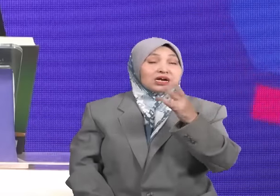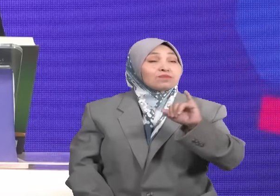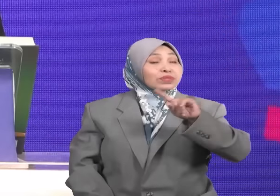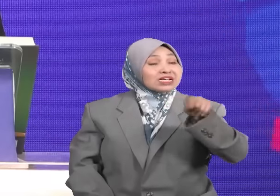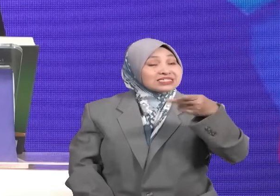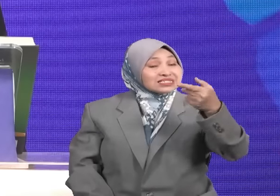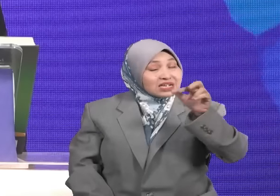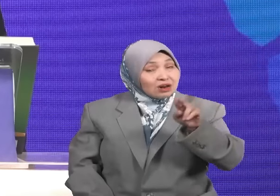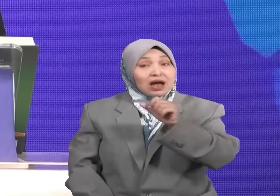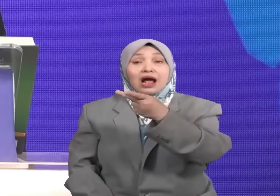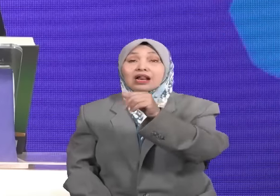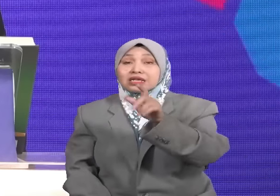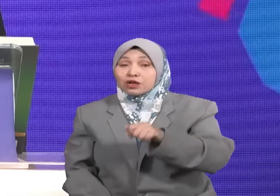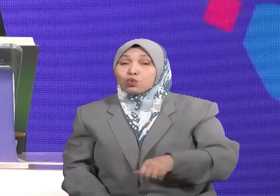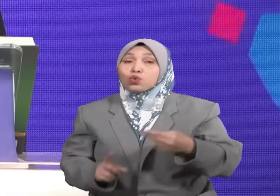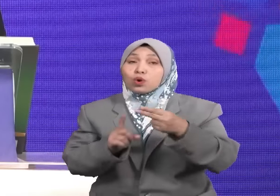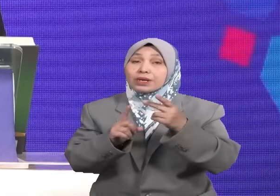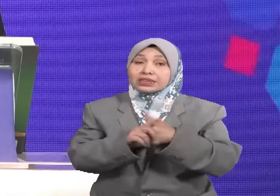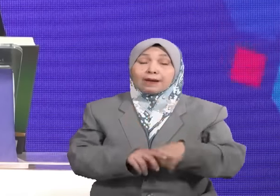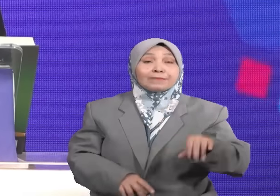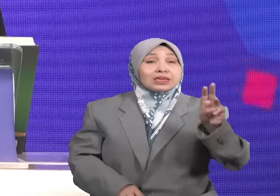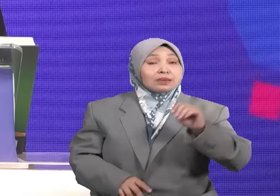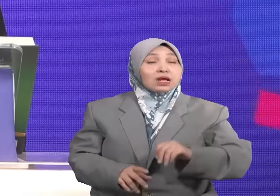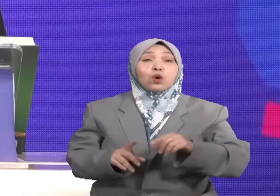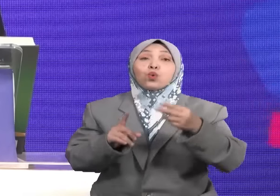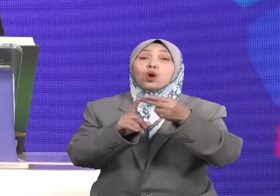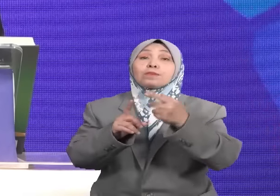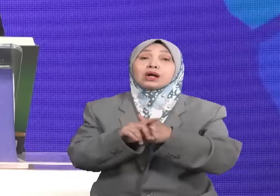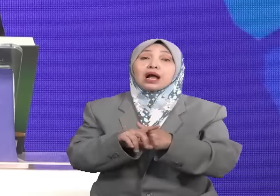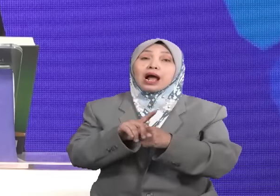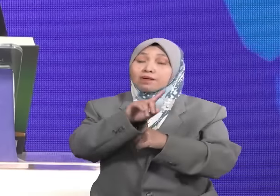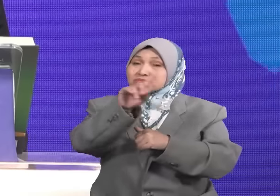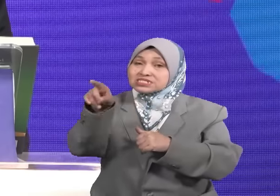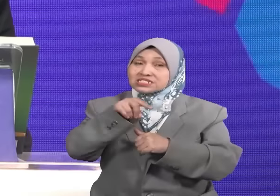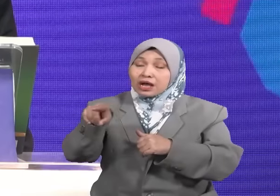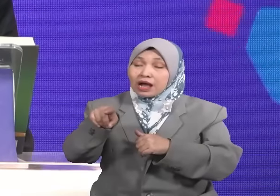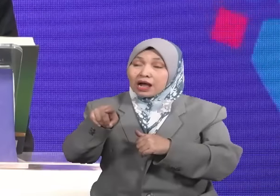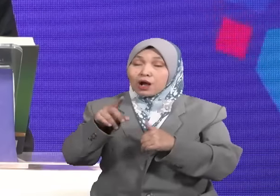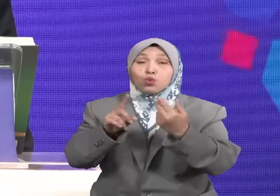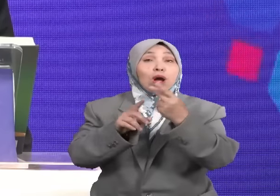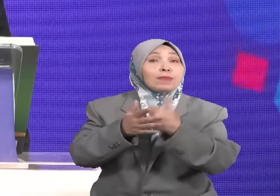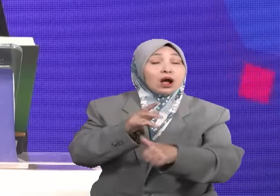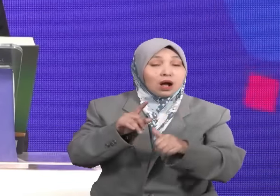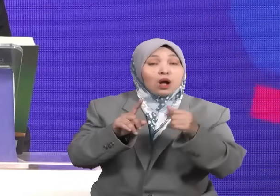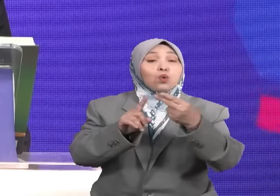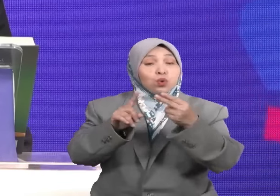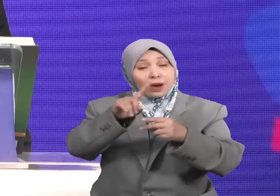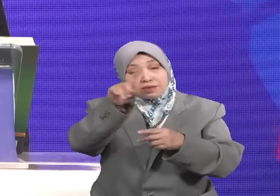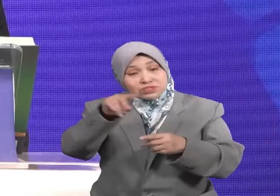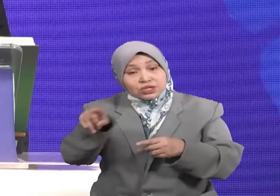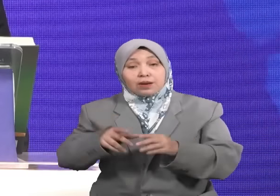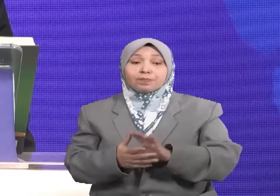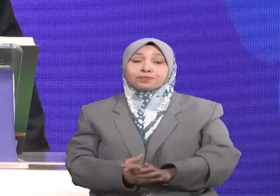apa? Huruf izhar halqi dekat min ayat ini huruf apa? Huruf hamzah. Okey, mana faham huruf